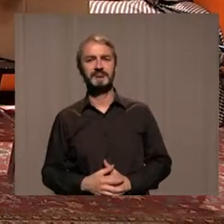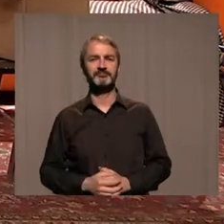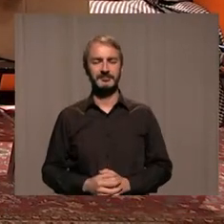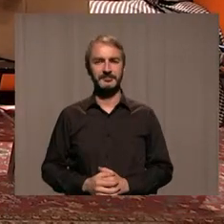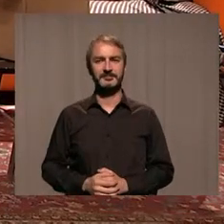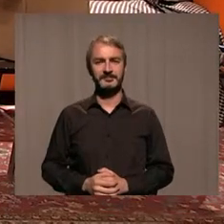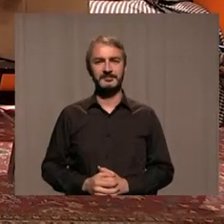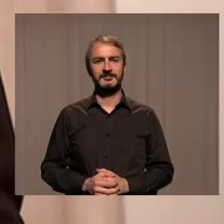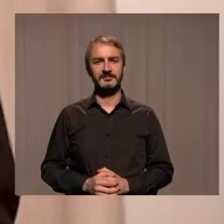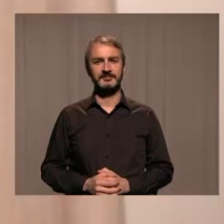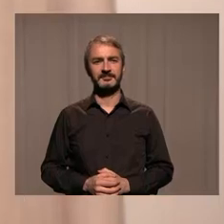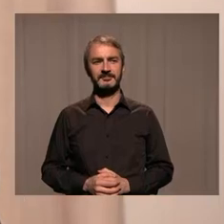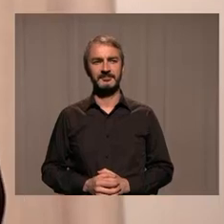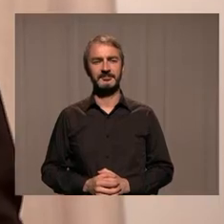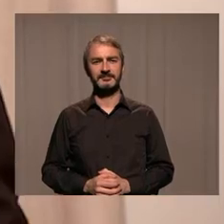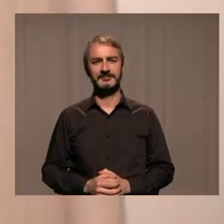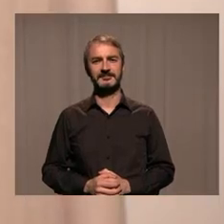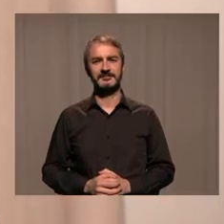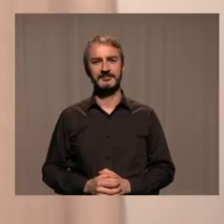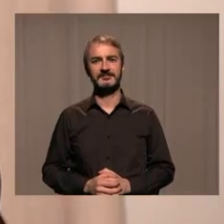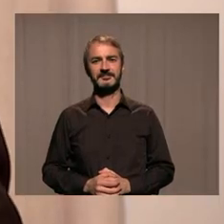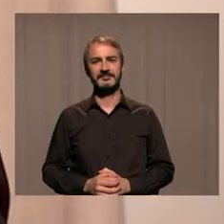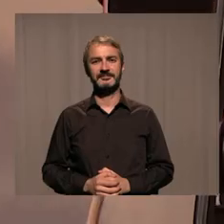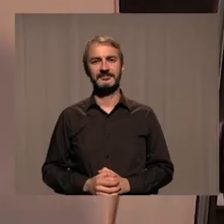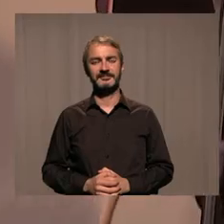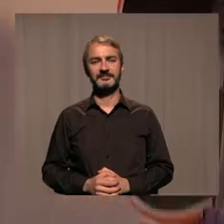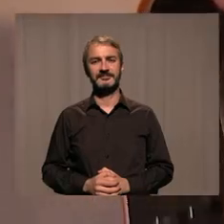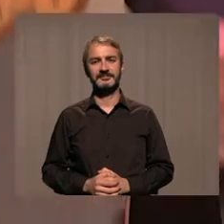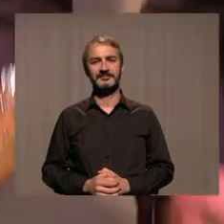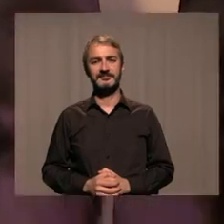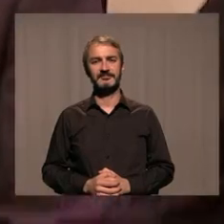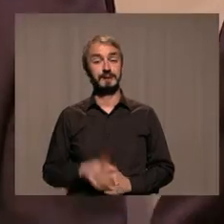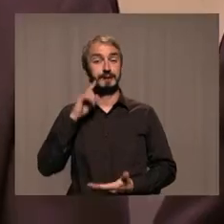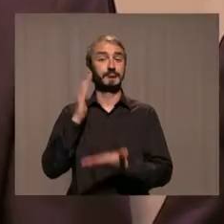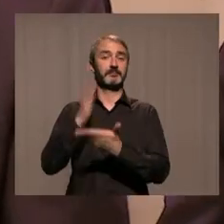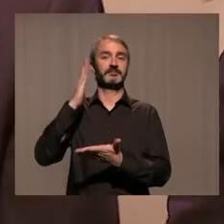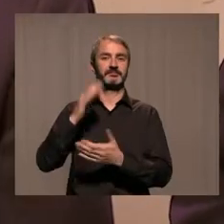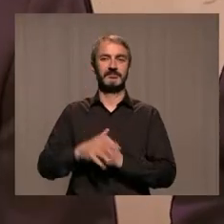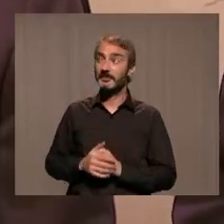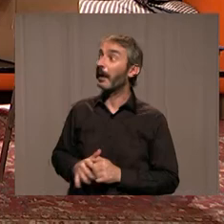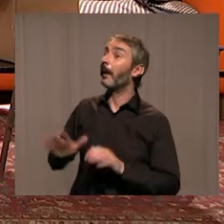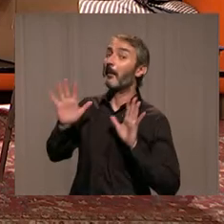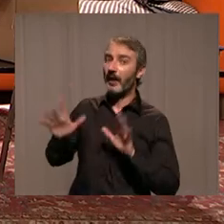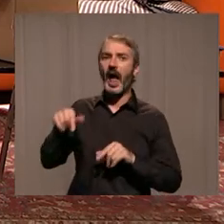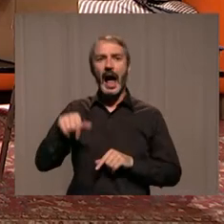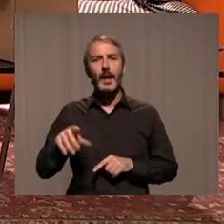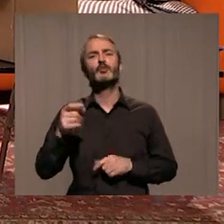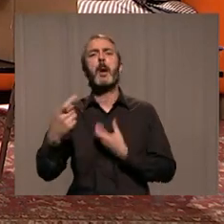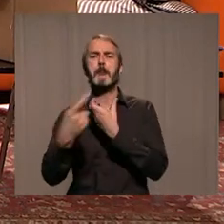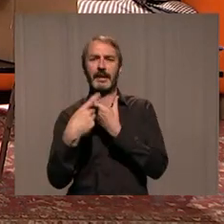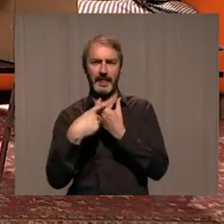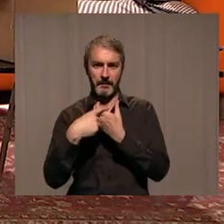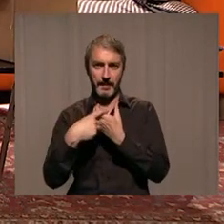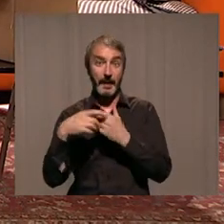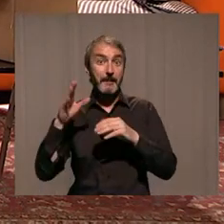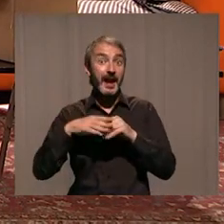Molt bé. El tema és que això serà molt democràtic i molt participatiu i per veure